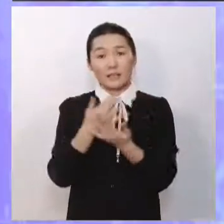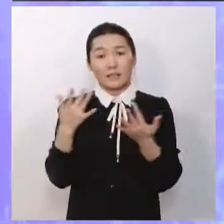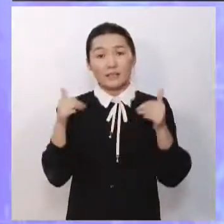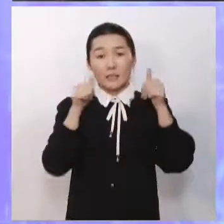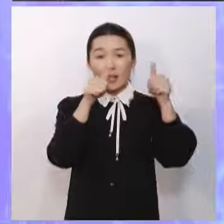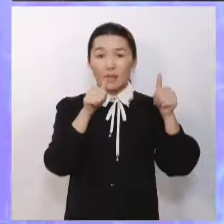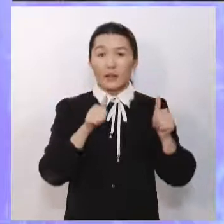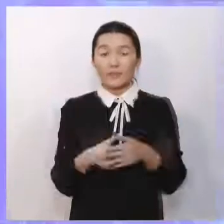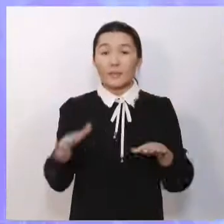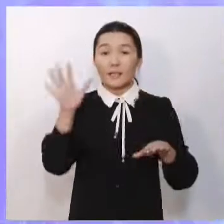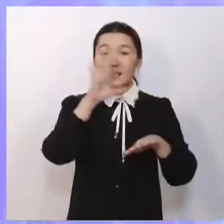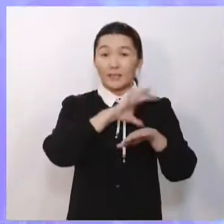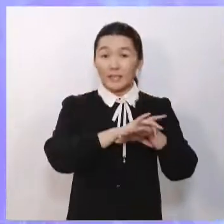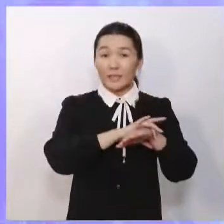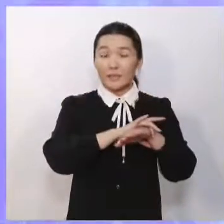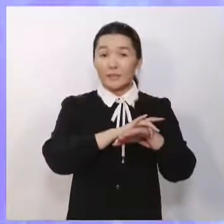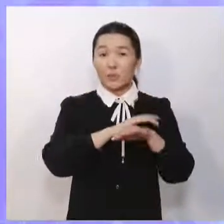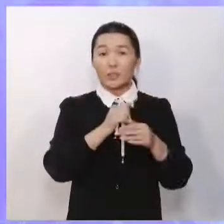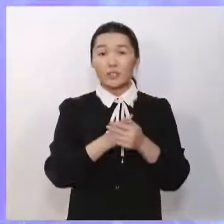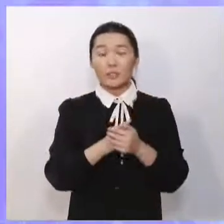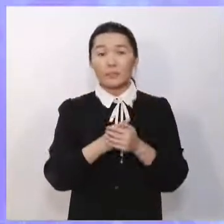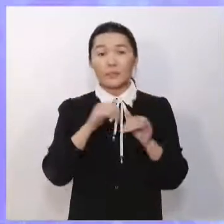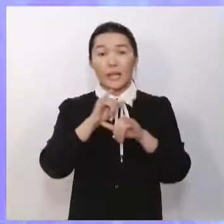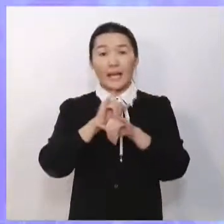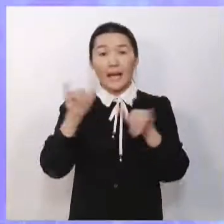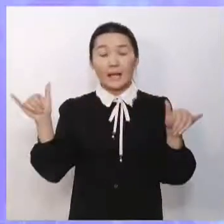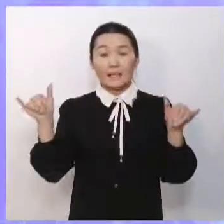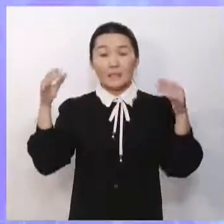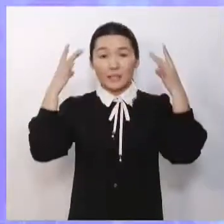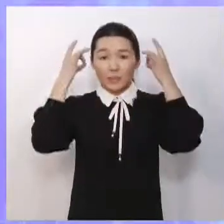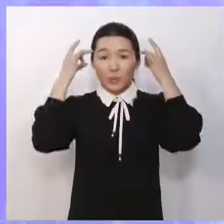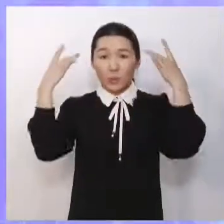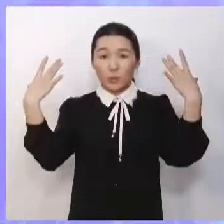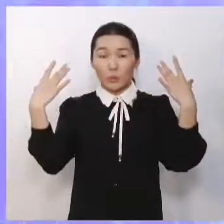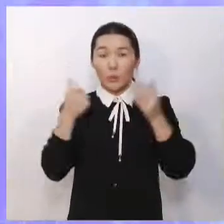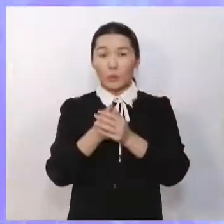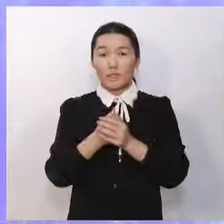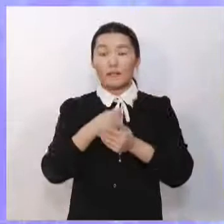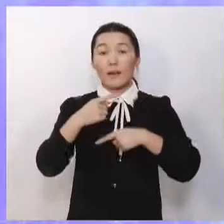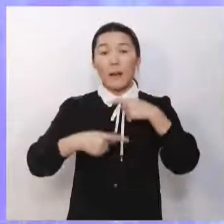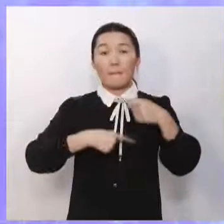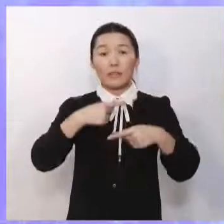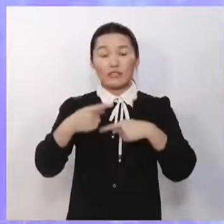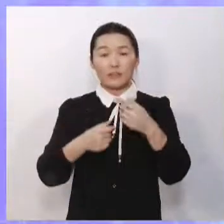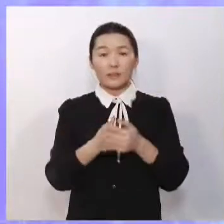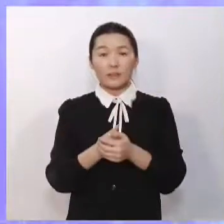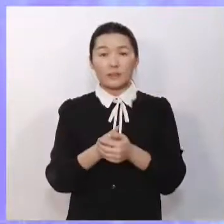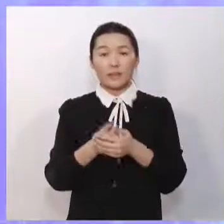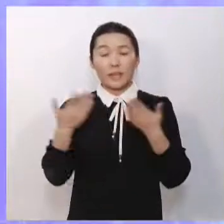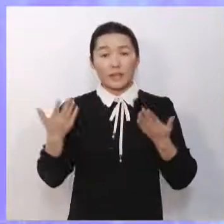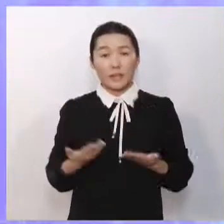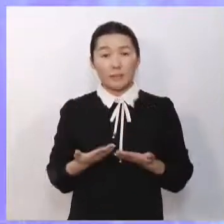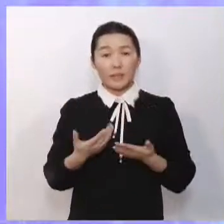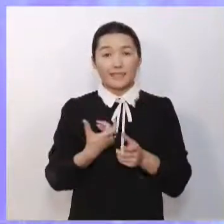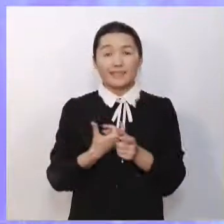картины, свидетельствующие о развитии культуры, обычаях и быте